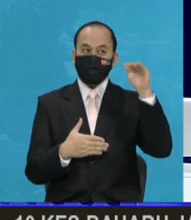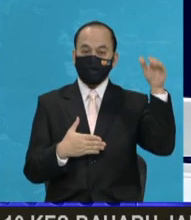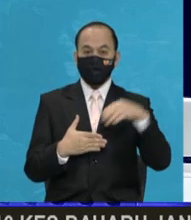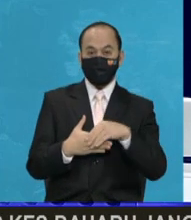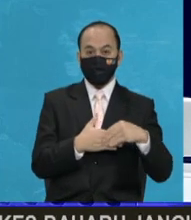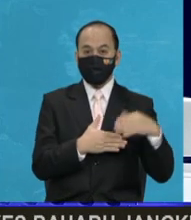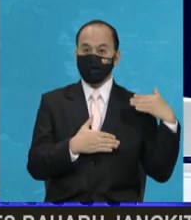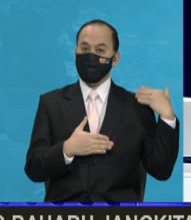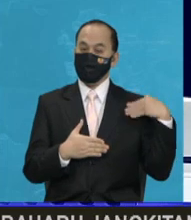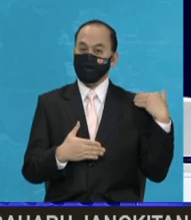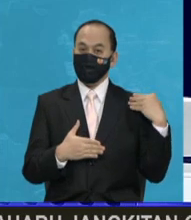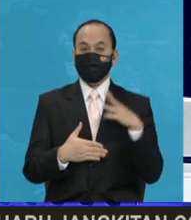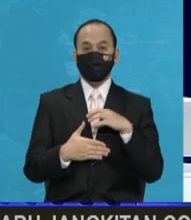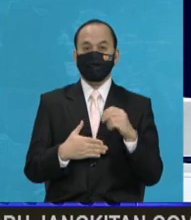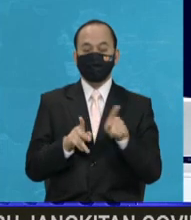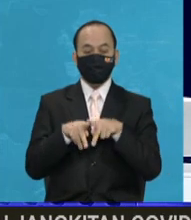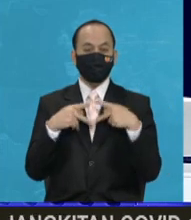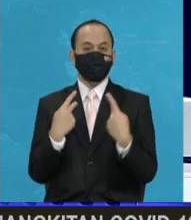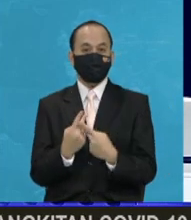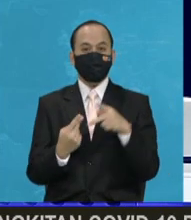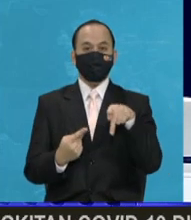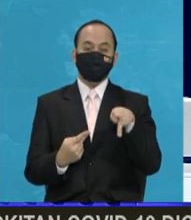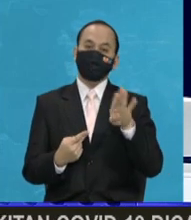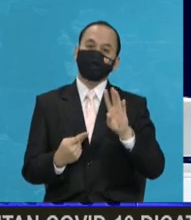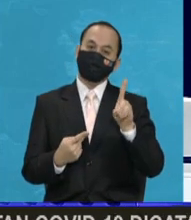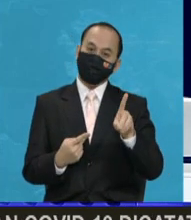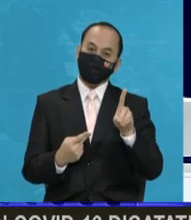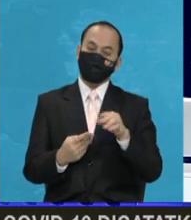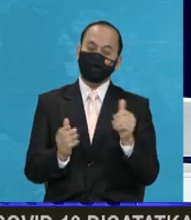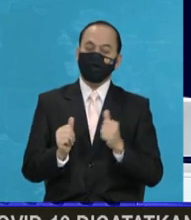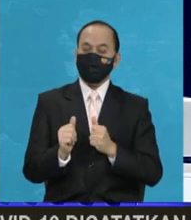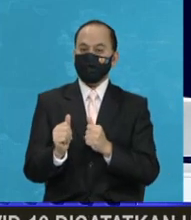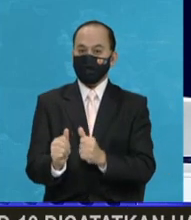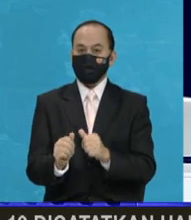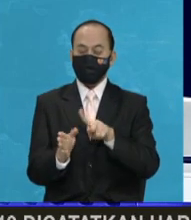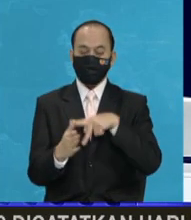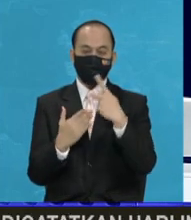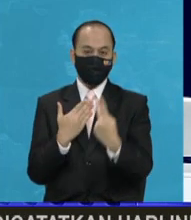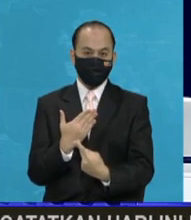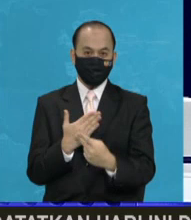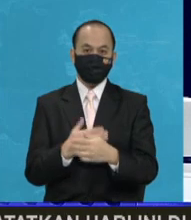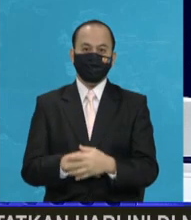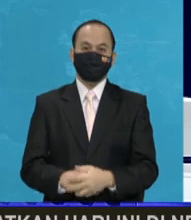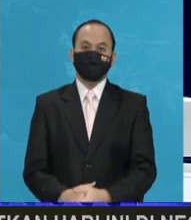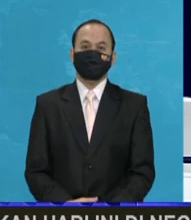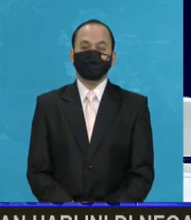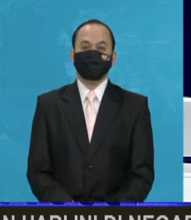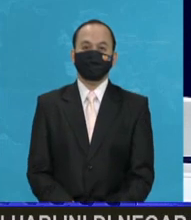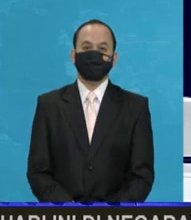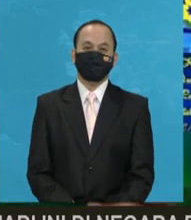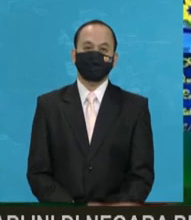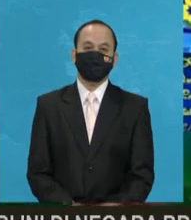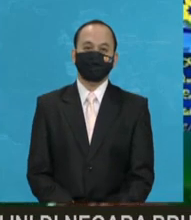dewasa pemimpin-pemimpin muda dan persatuan Pandu Putri Brunei Darussalam ikut serta dalam proyek tersebut